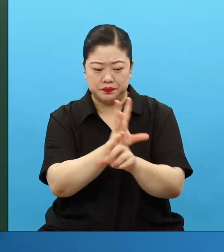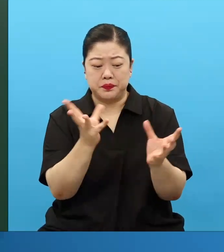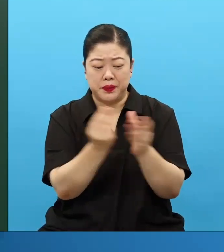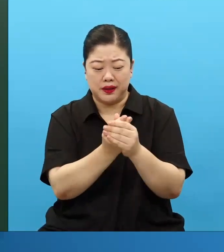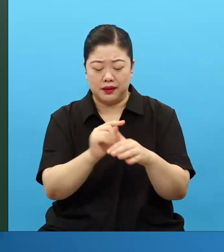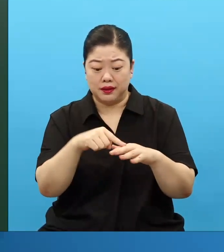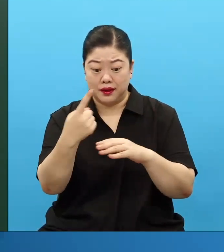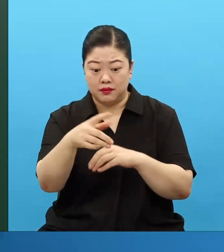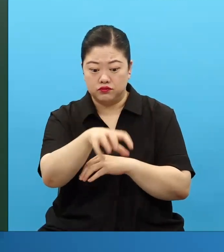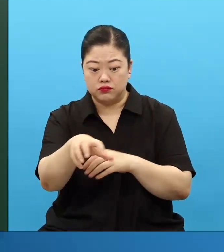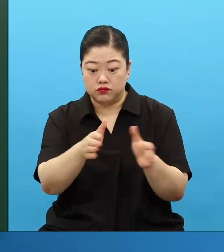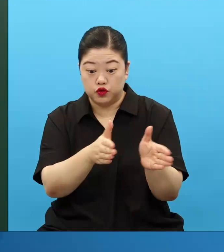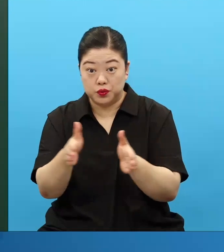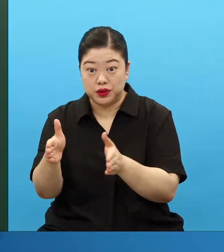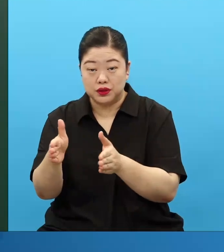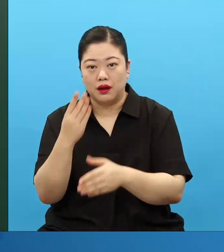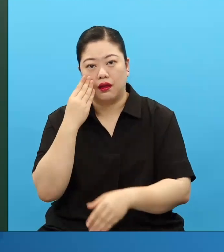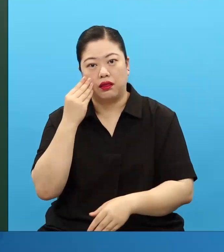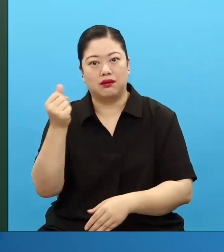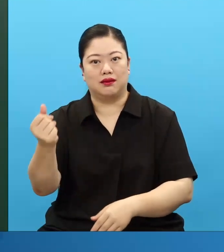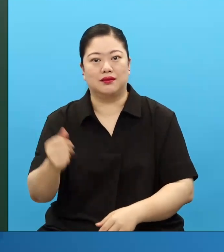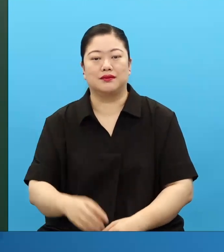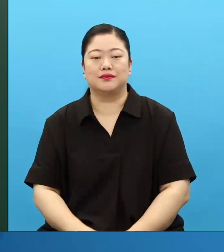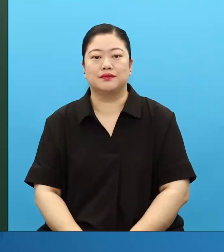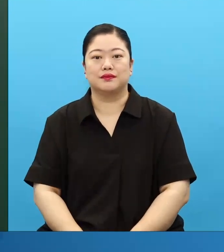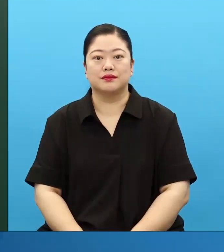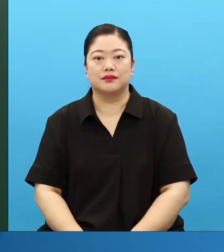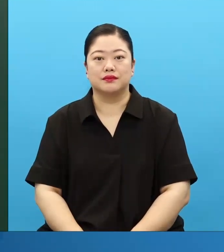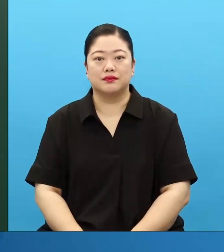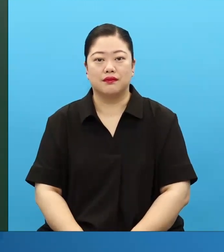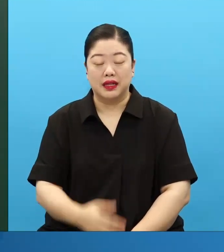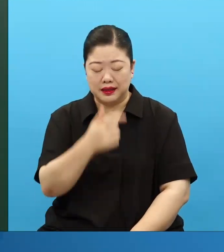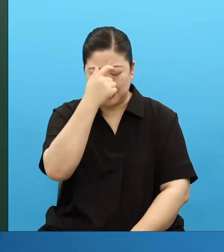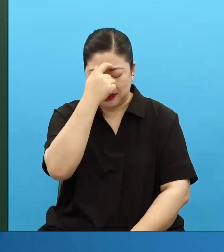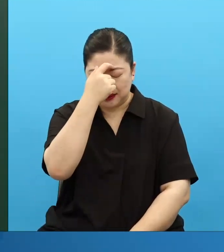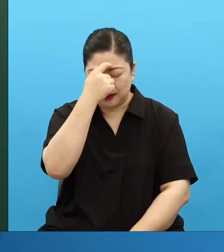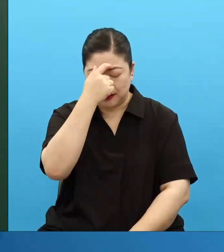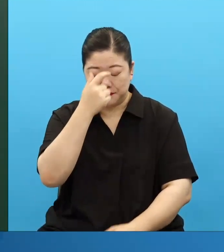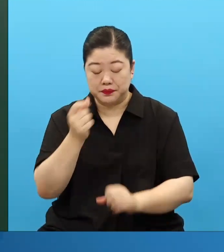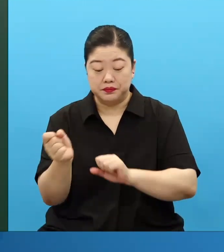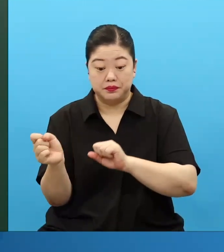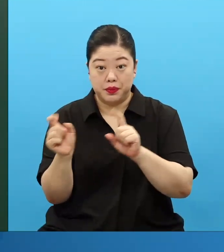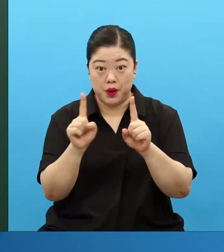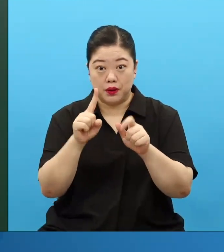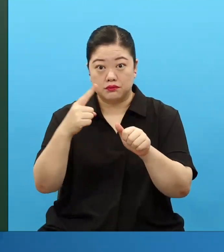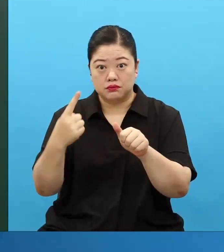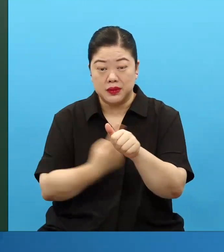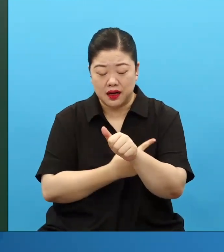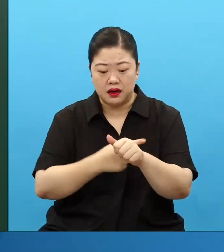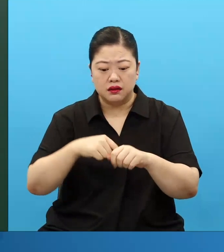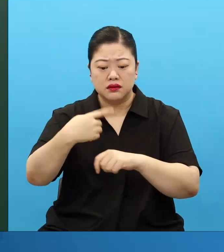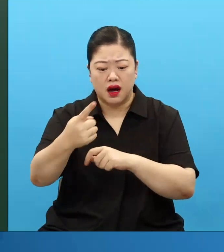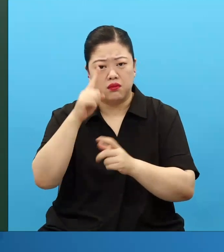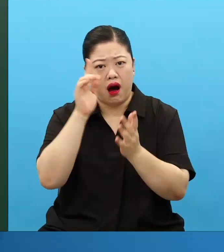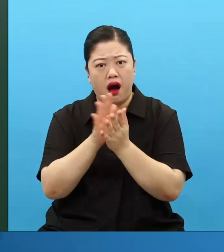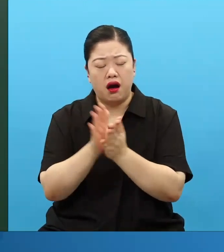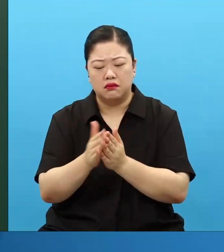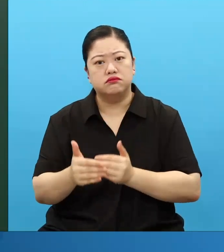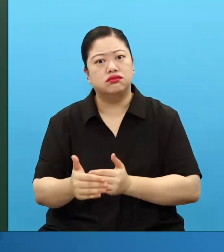우리와 함께 하시는 살아계신 우리 주 예수 그리스도 이름으로 기도드립니다. 아멘.